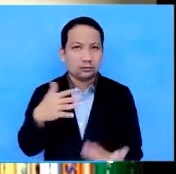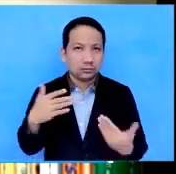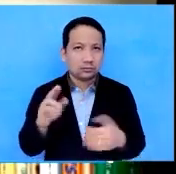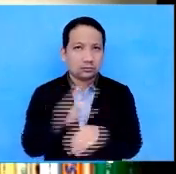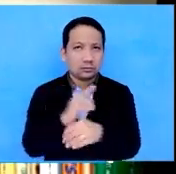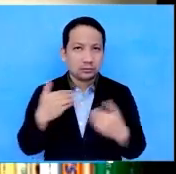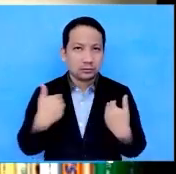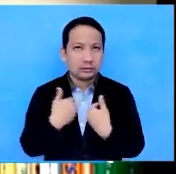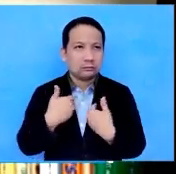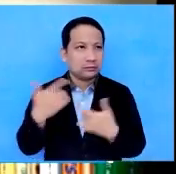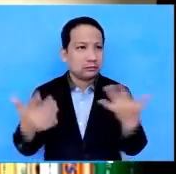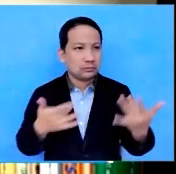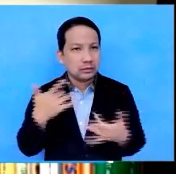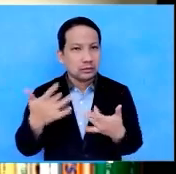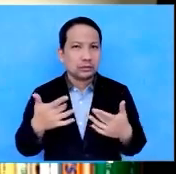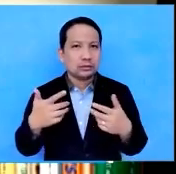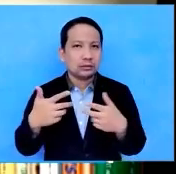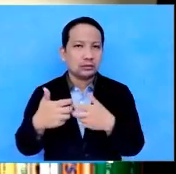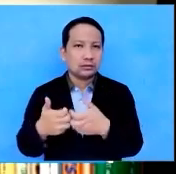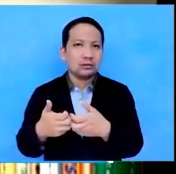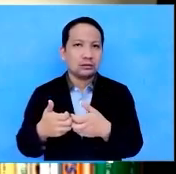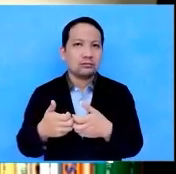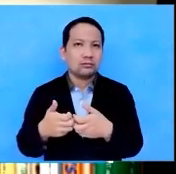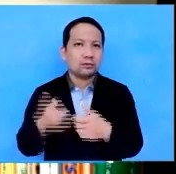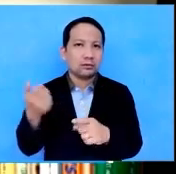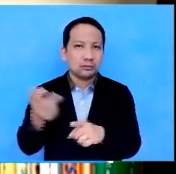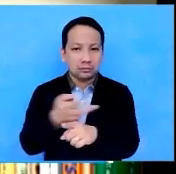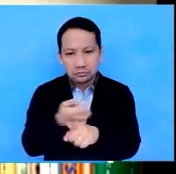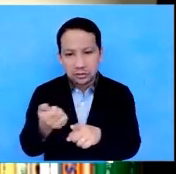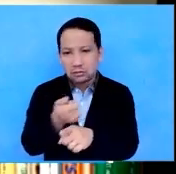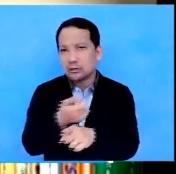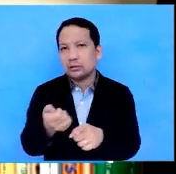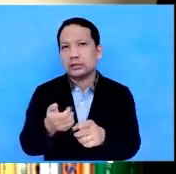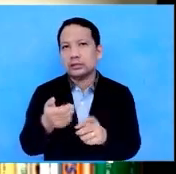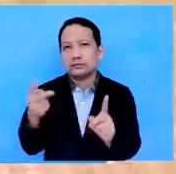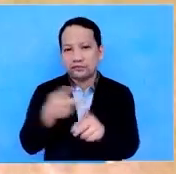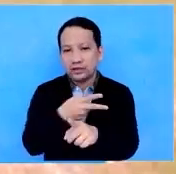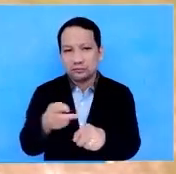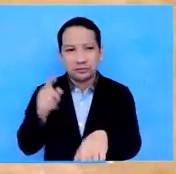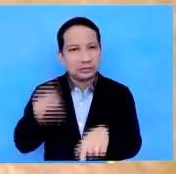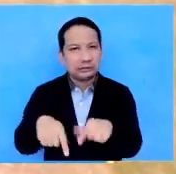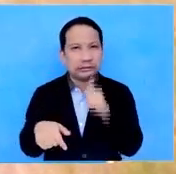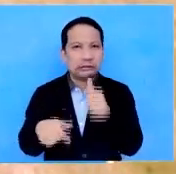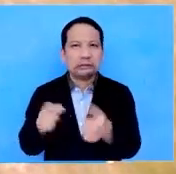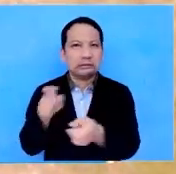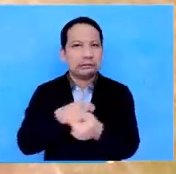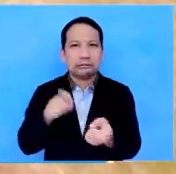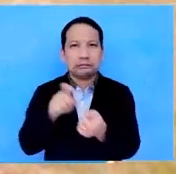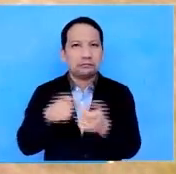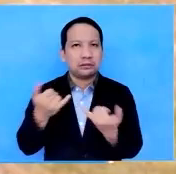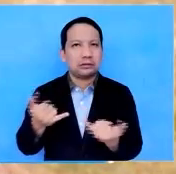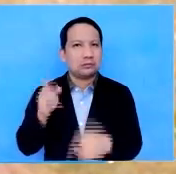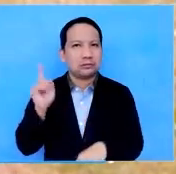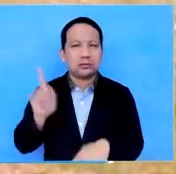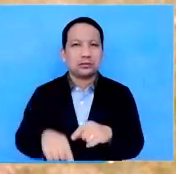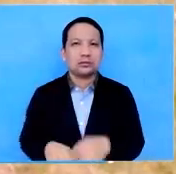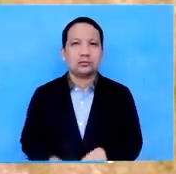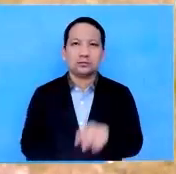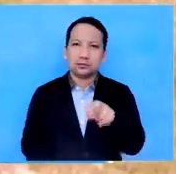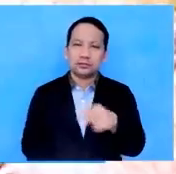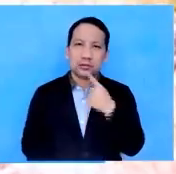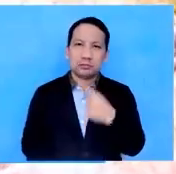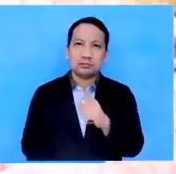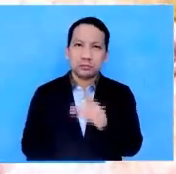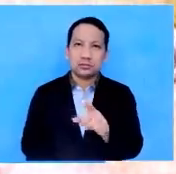entertainment violent form of entertainment hindi na po iyan yung napapanahon ngayon sinubukan naming kunin ang pahayag ng